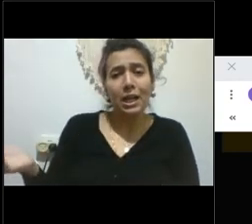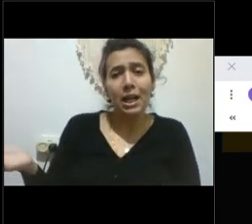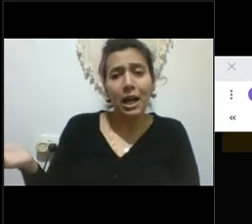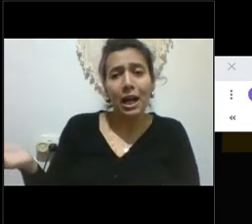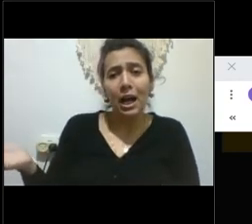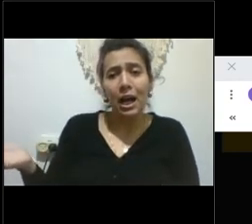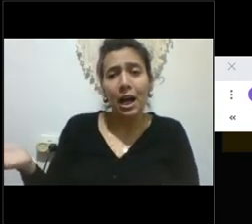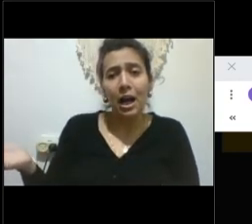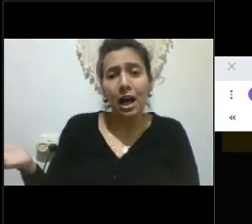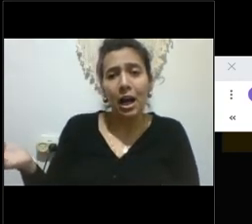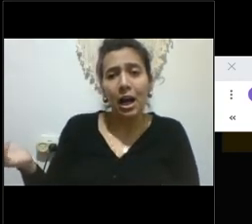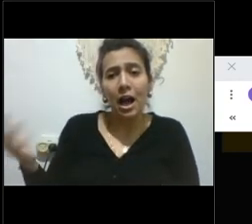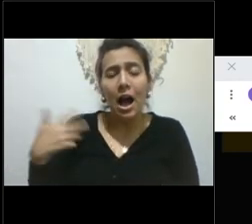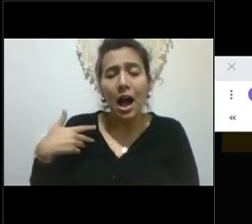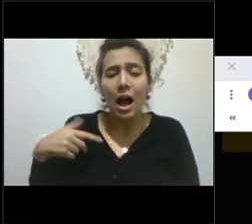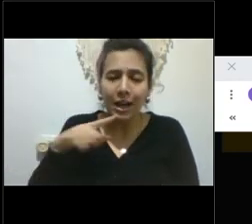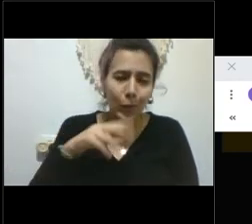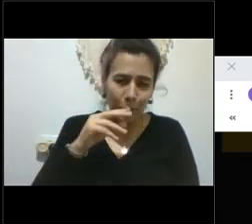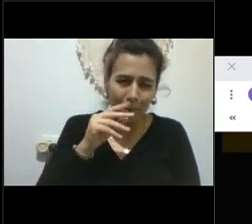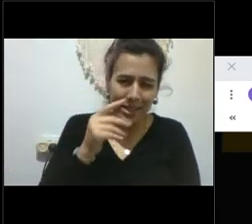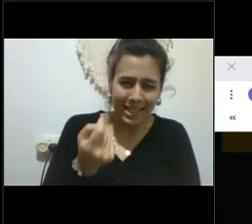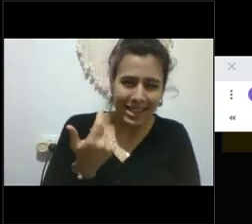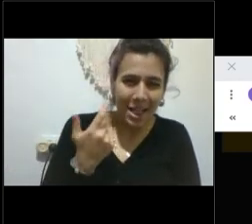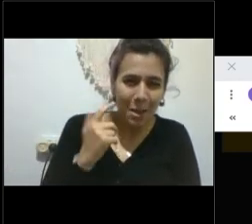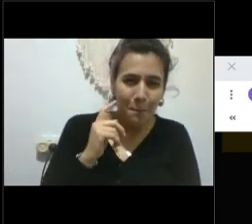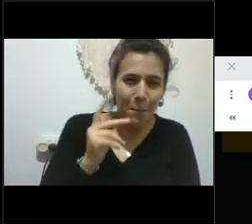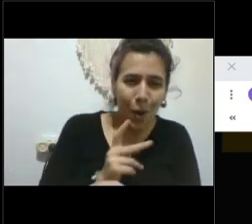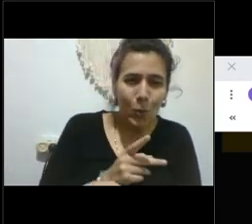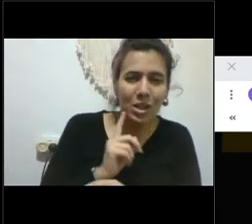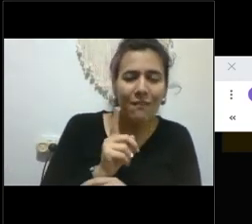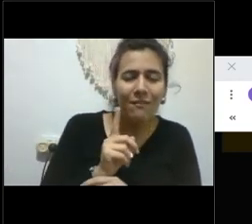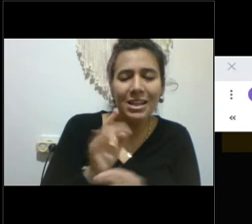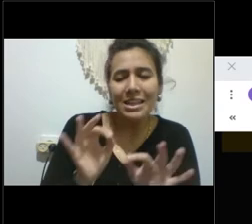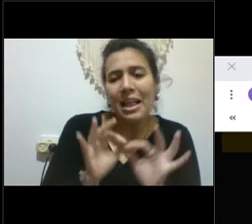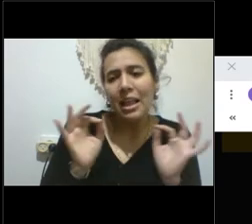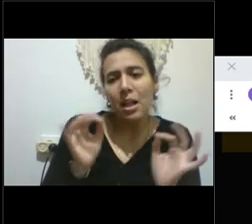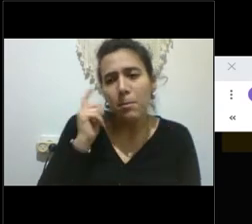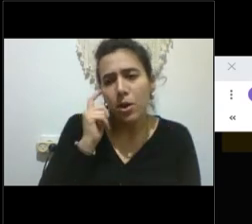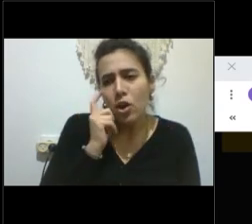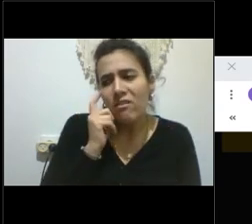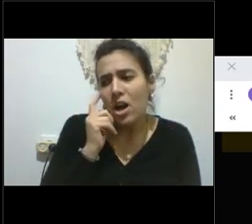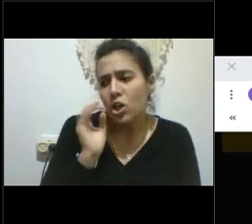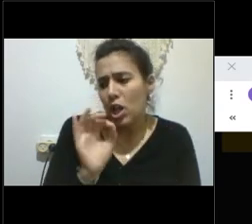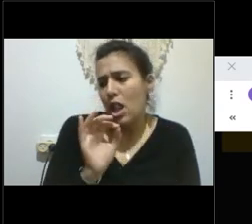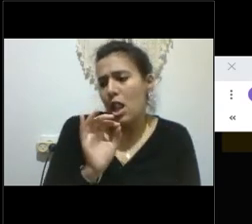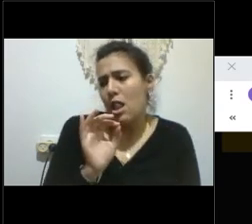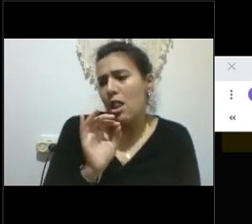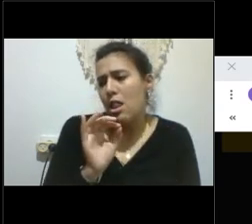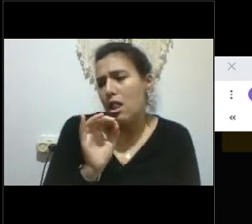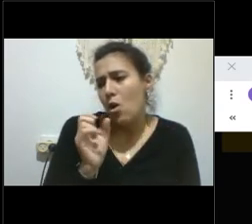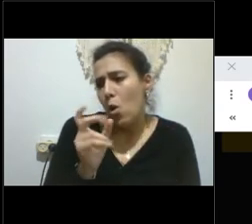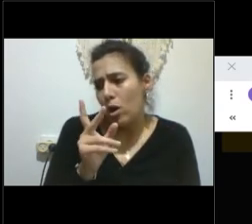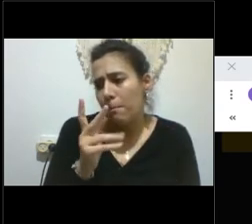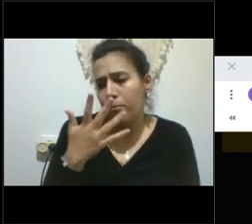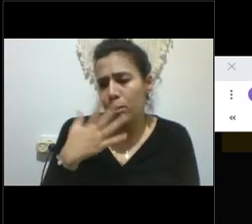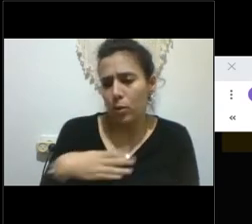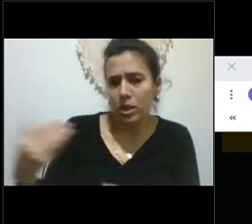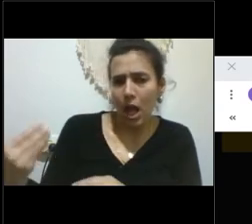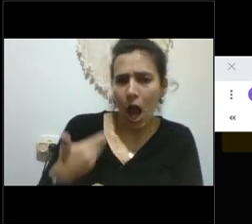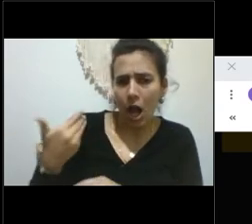נדבר על זה קצת בקורס, אבל... זה התחיל ממחשבה של, אוקיי, אני רוצה הכנסה פסיבית